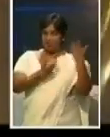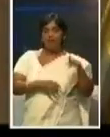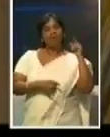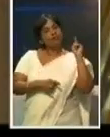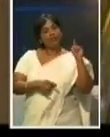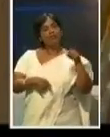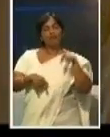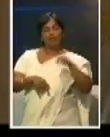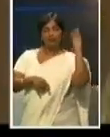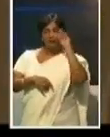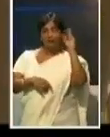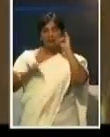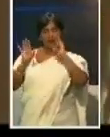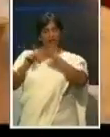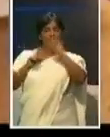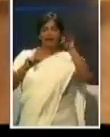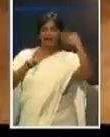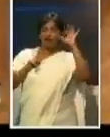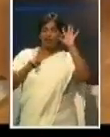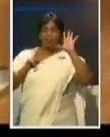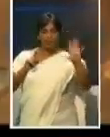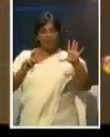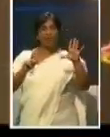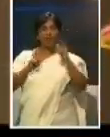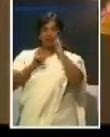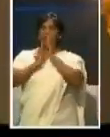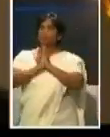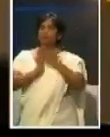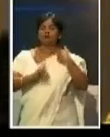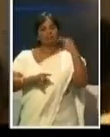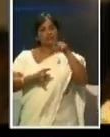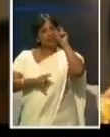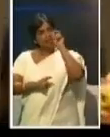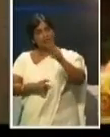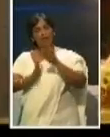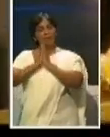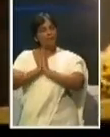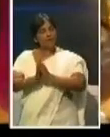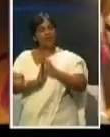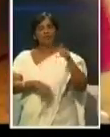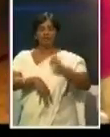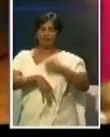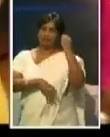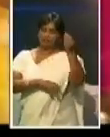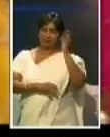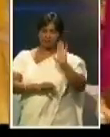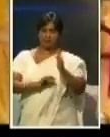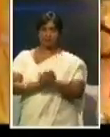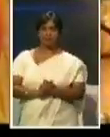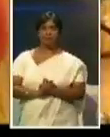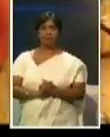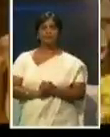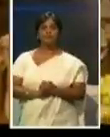අතර අද සවස 6 සිට හෙට උදෑසන 5 දක්වා සැදැහැවතුන්ට දැකබලා ගැනීමටත් වන්දනාමාන කිරීමටත් අවස්ථාව සලසා